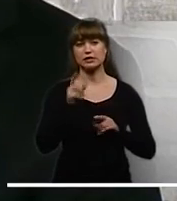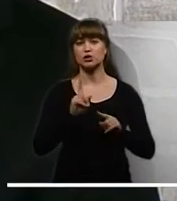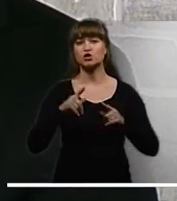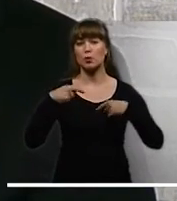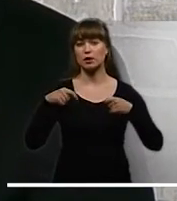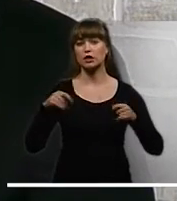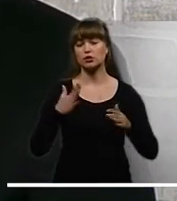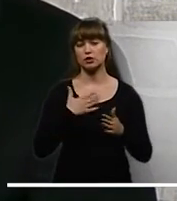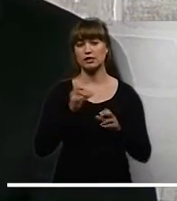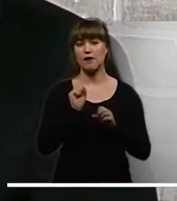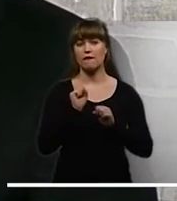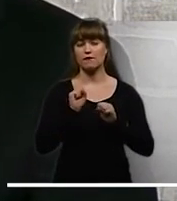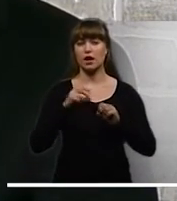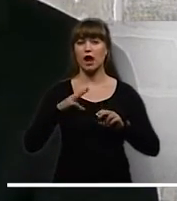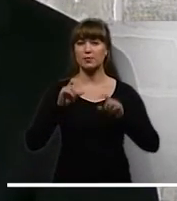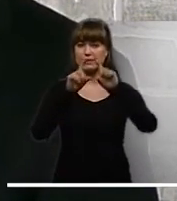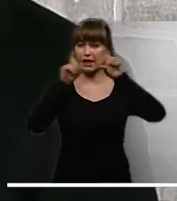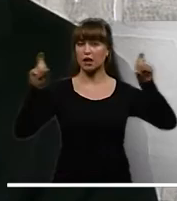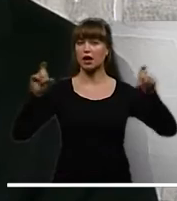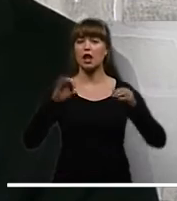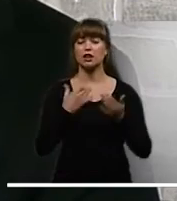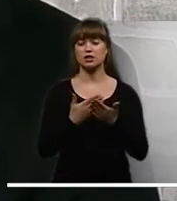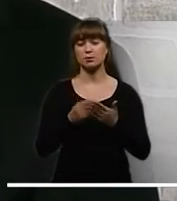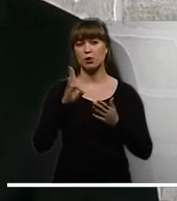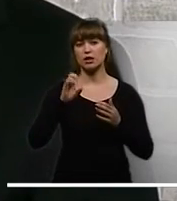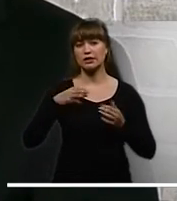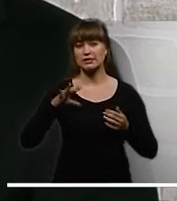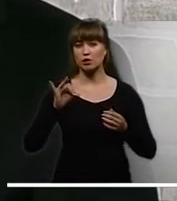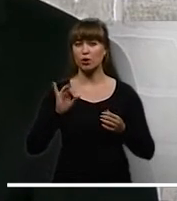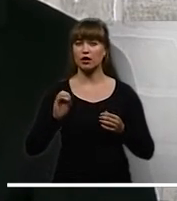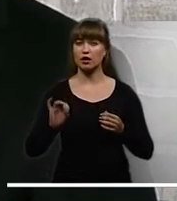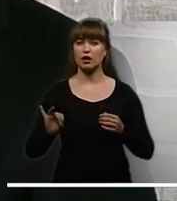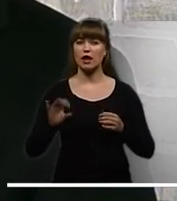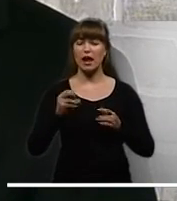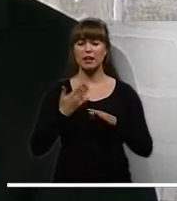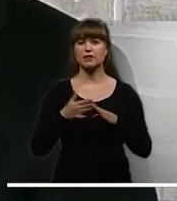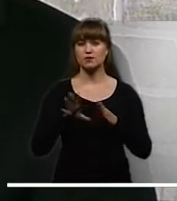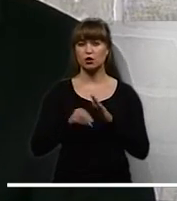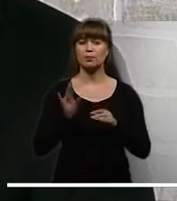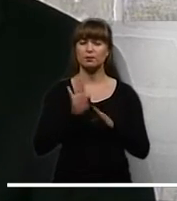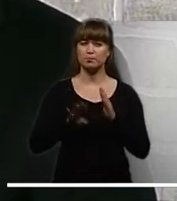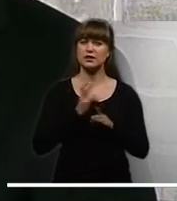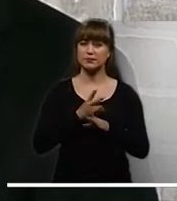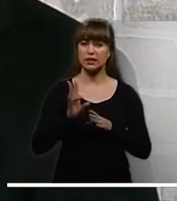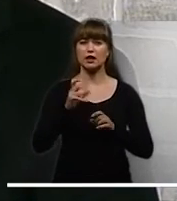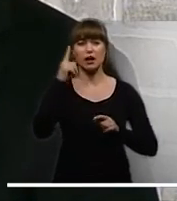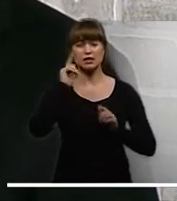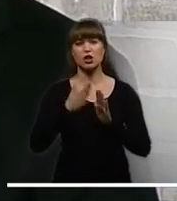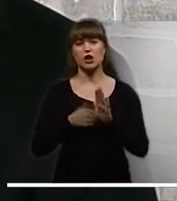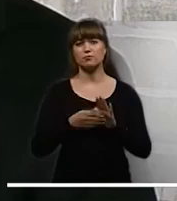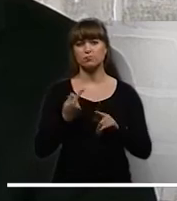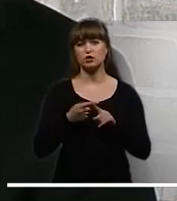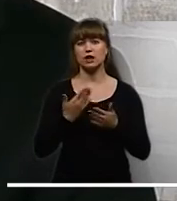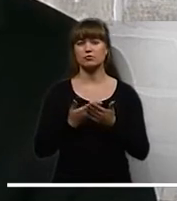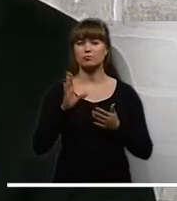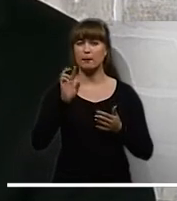что продается в наших аптеках вот по типу настоек, в принципе, это все безвредно, так я знаю. Это, ну,